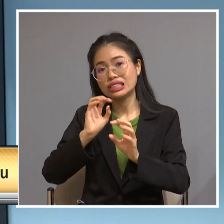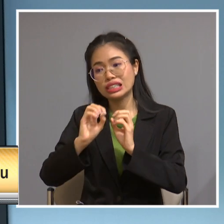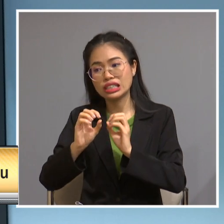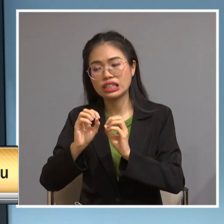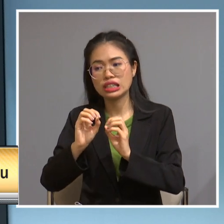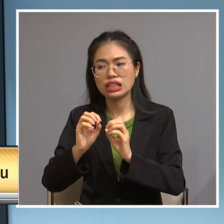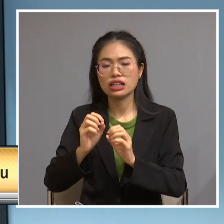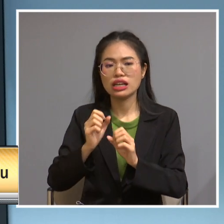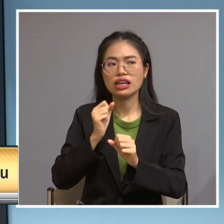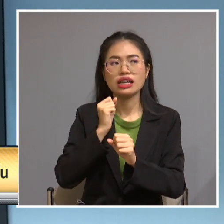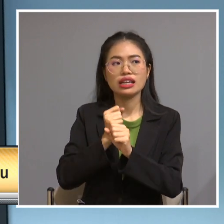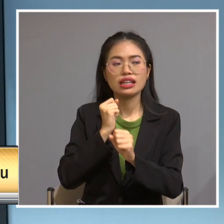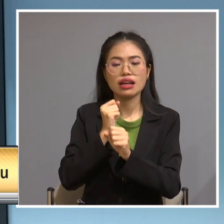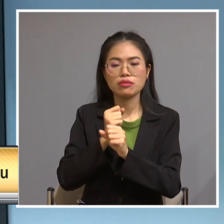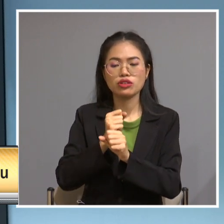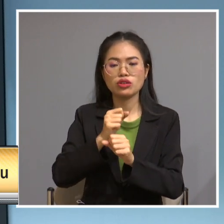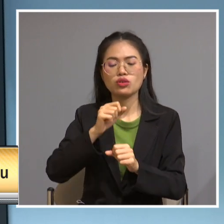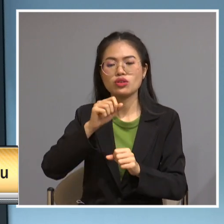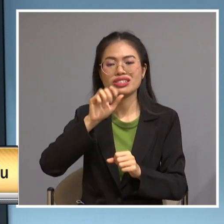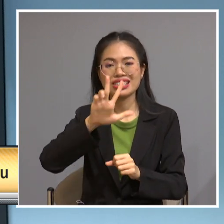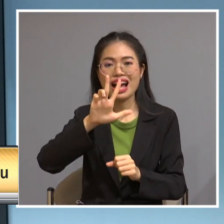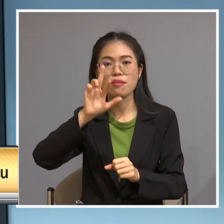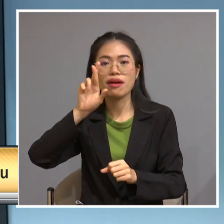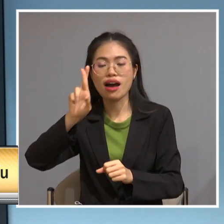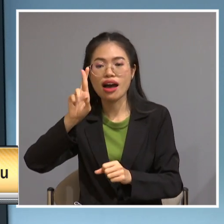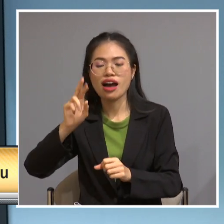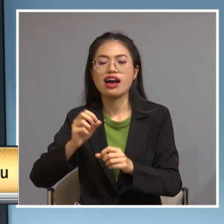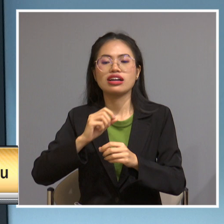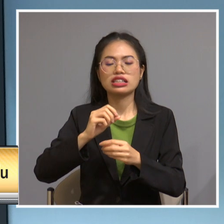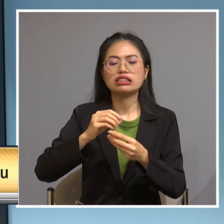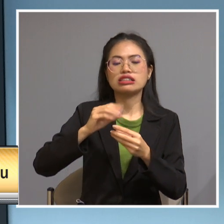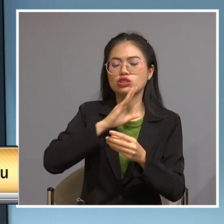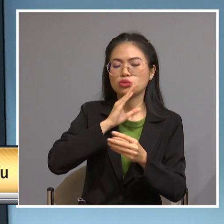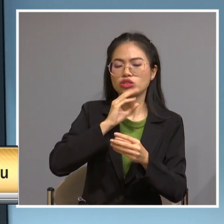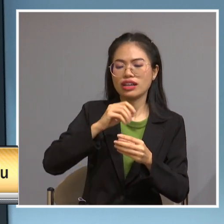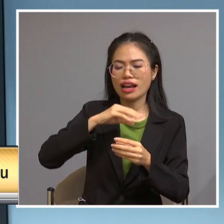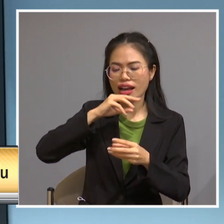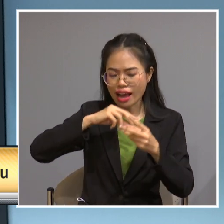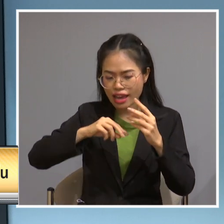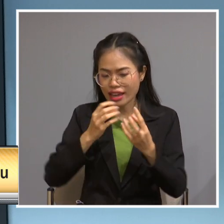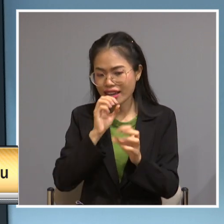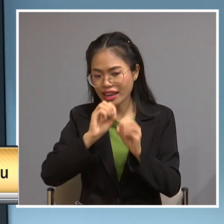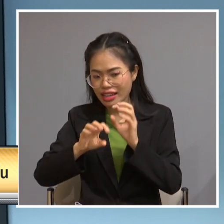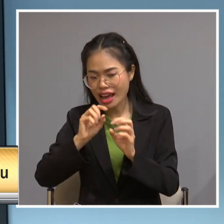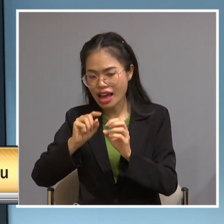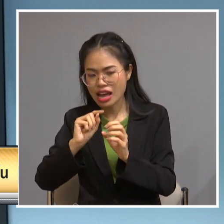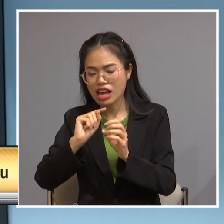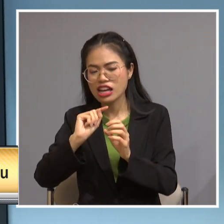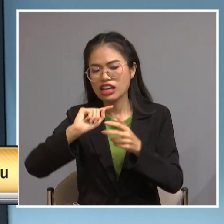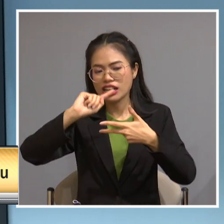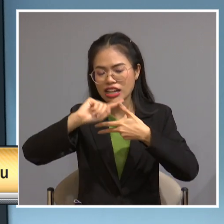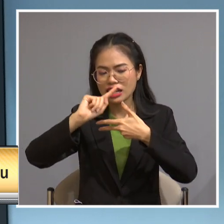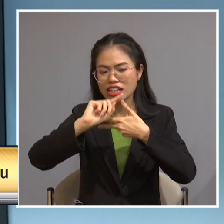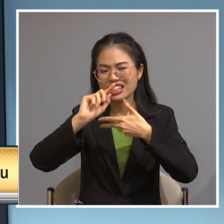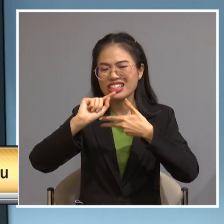นวทาง 3R หอ 3 ชอคือสื่อใช้น้อยใช้ซ้ำใช้ใหม่หรอ Reuse Recycle